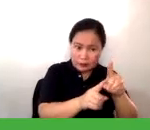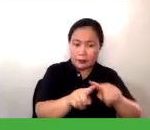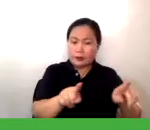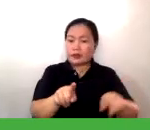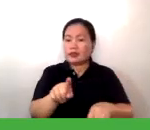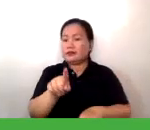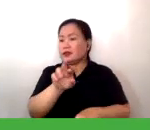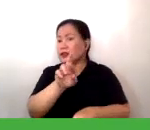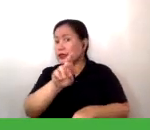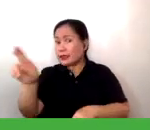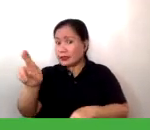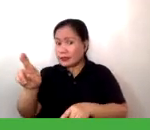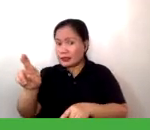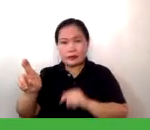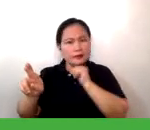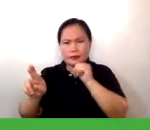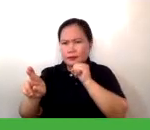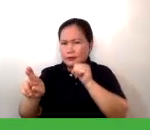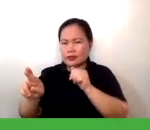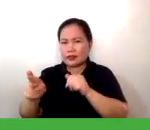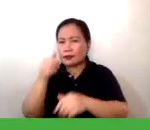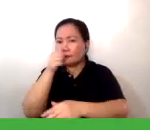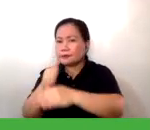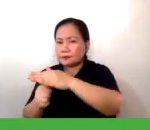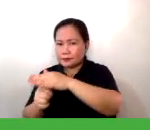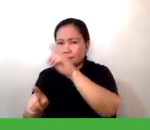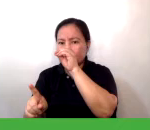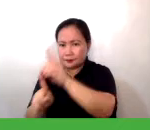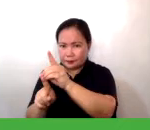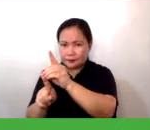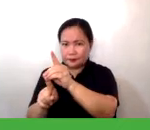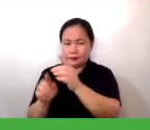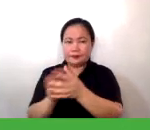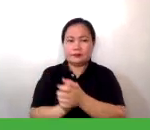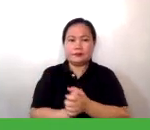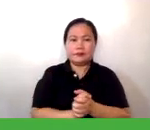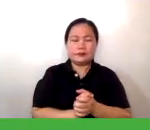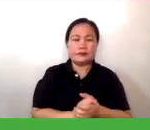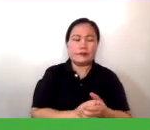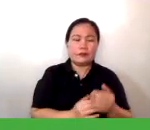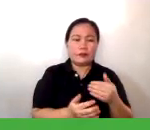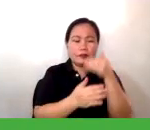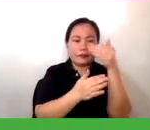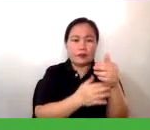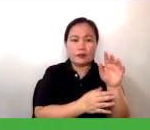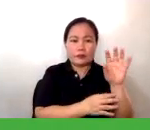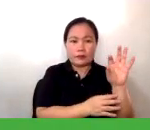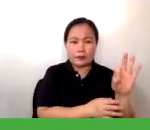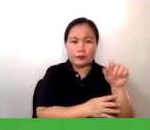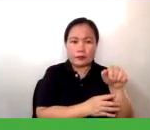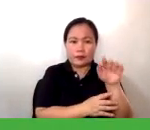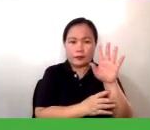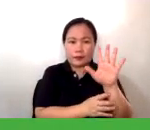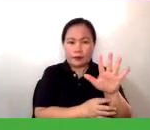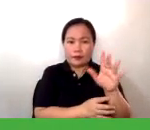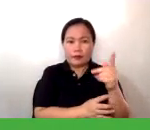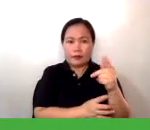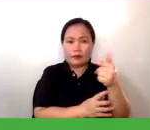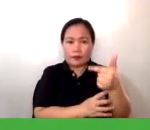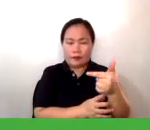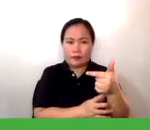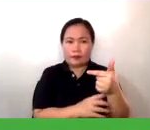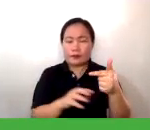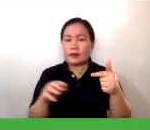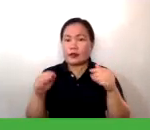ilalagay natin. Pero pag nasa right side, kagaya niyan, hindi po natin ilalagay. Okay, next. So, 9.5 kilograms